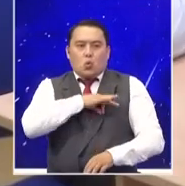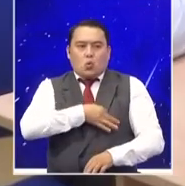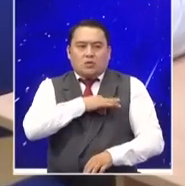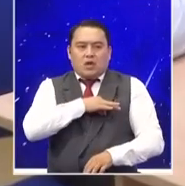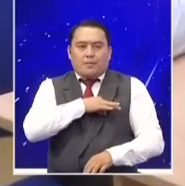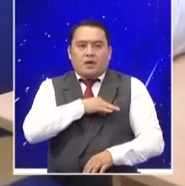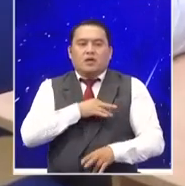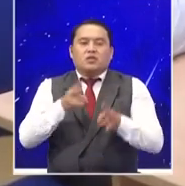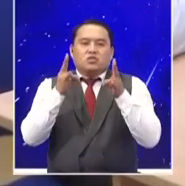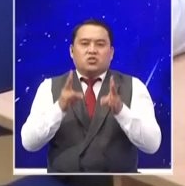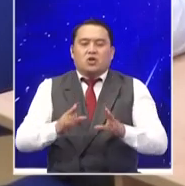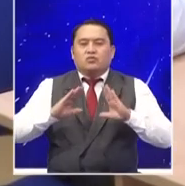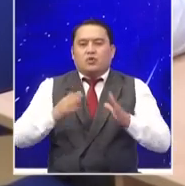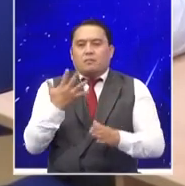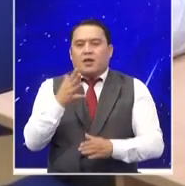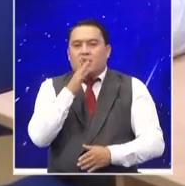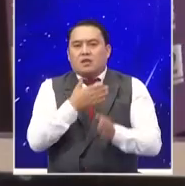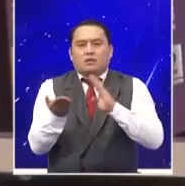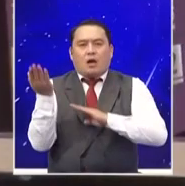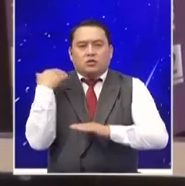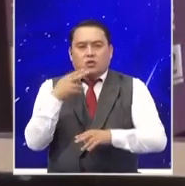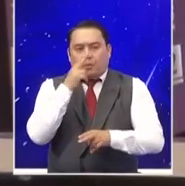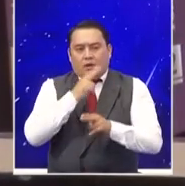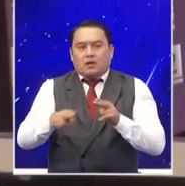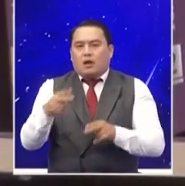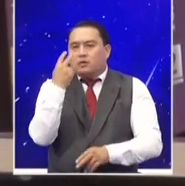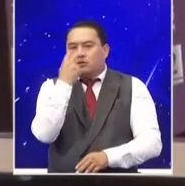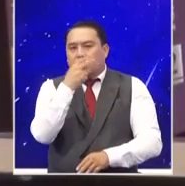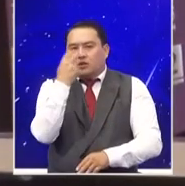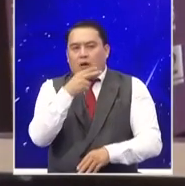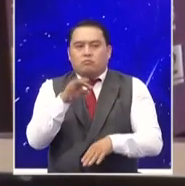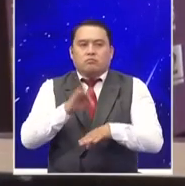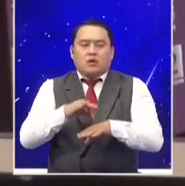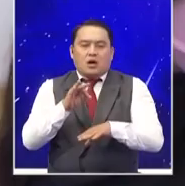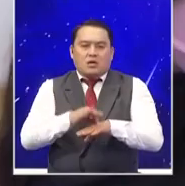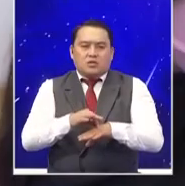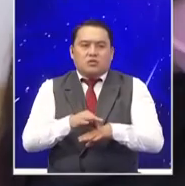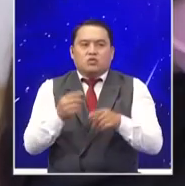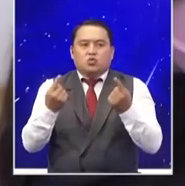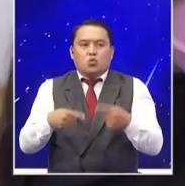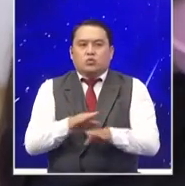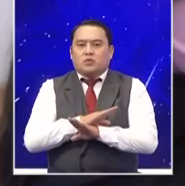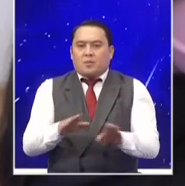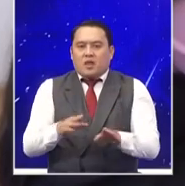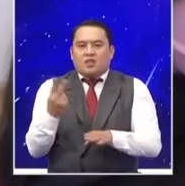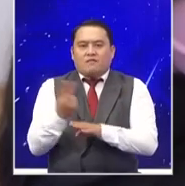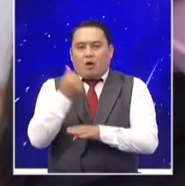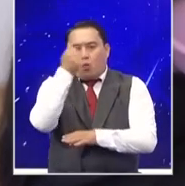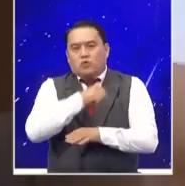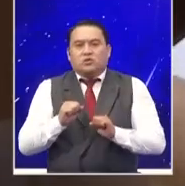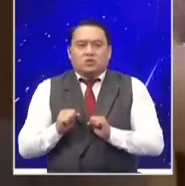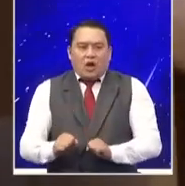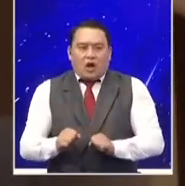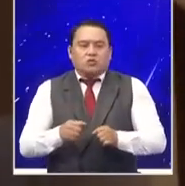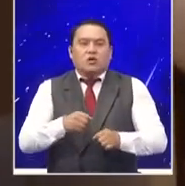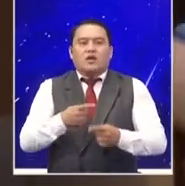по трагическому стечению обстоятельств 5 лет назад он потерял зрение. Однако болезнь не сломила молодого человека. Спустя 2 года Бауржан защитил